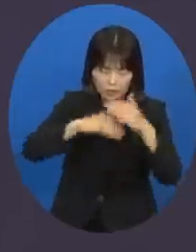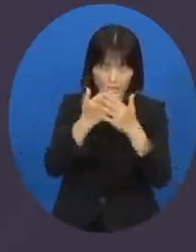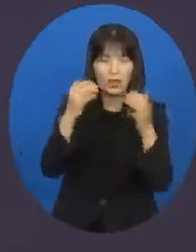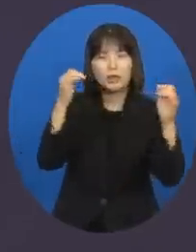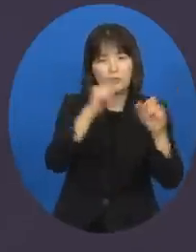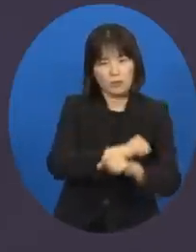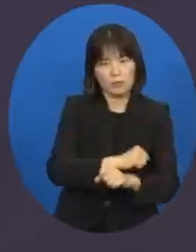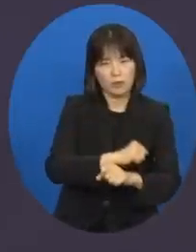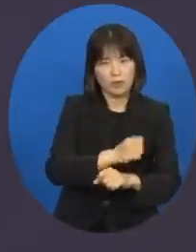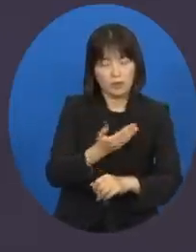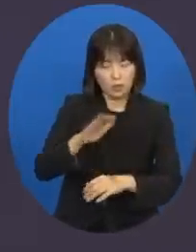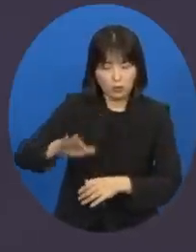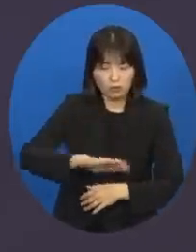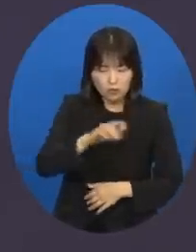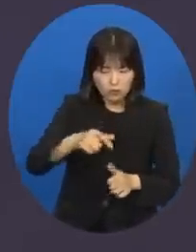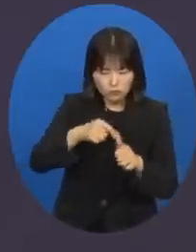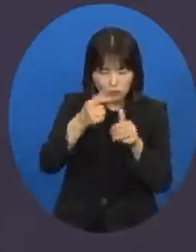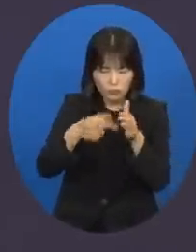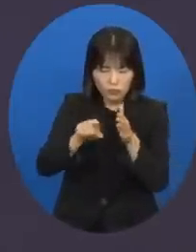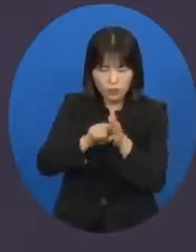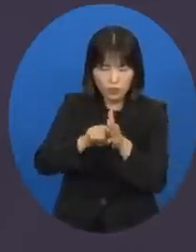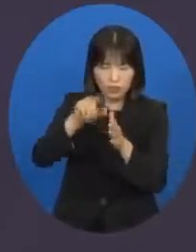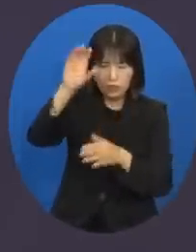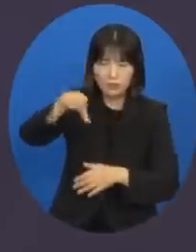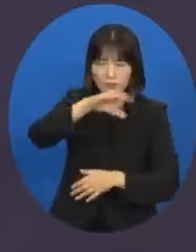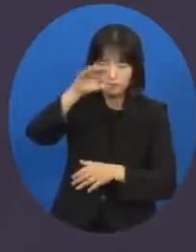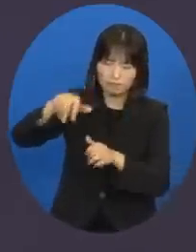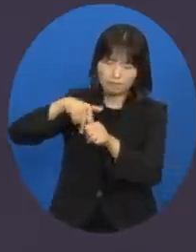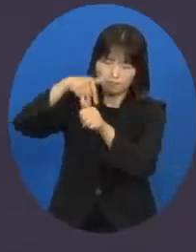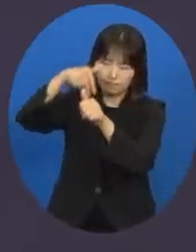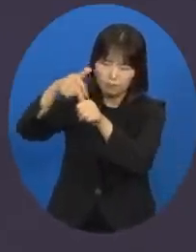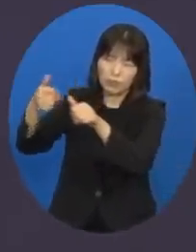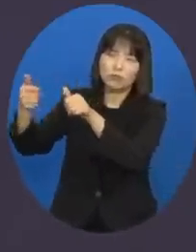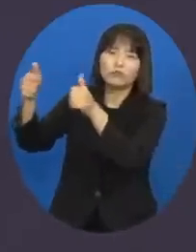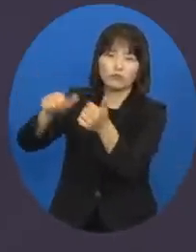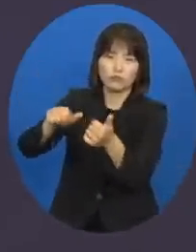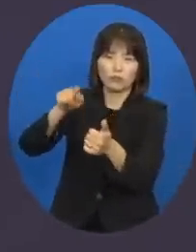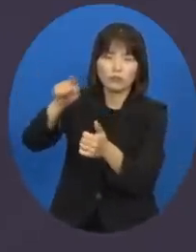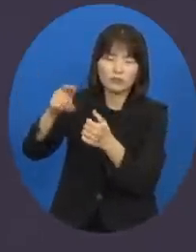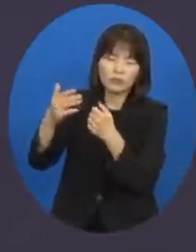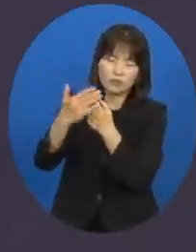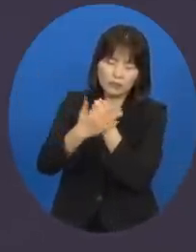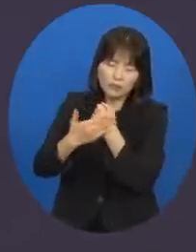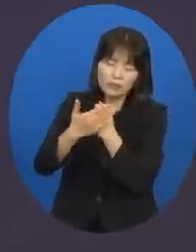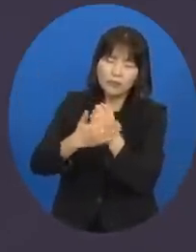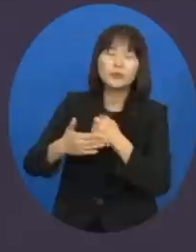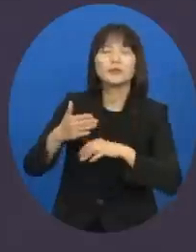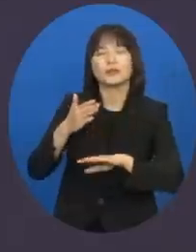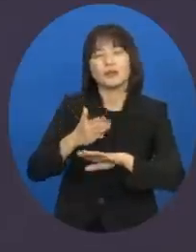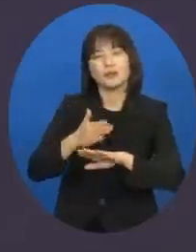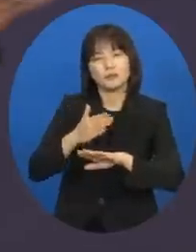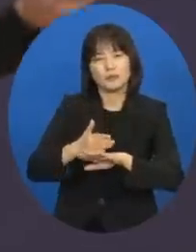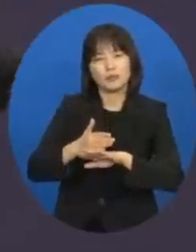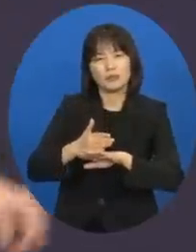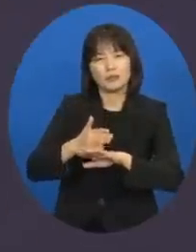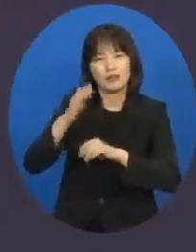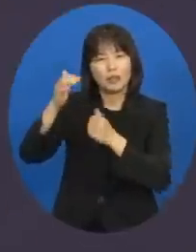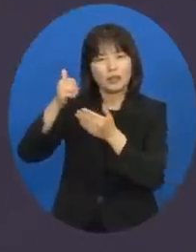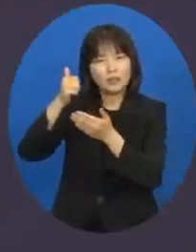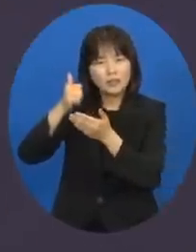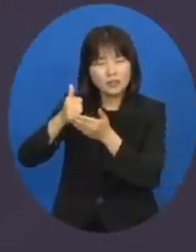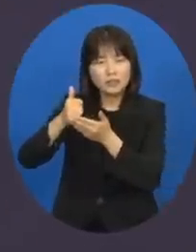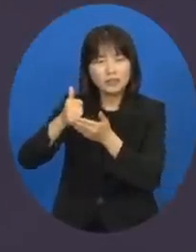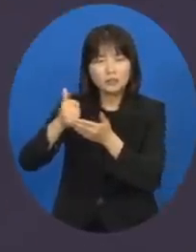우리를 구원하시려고 십자가에서 그냥 죽으신 거예요. 그것이 얼마나 은혜요 감사인지 모릅니다. 하나님의 이름